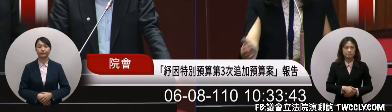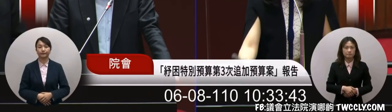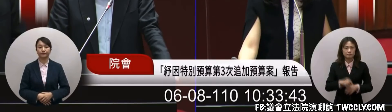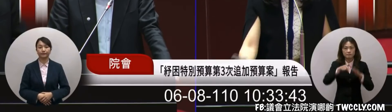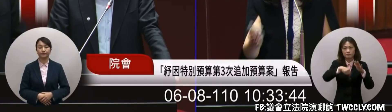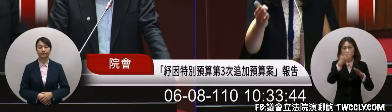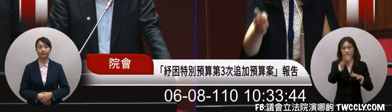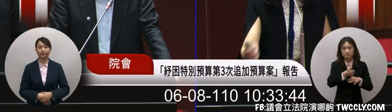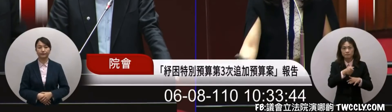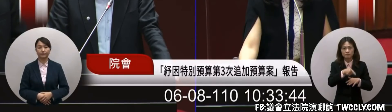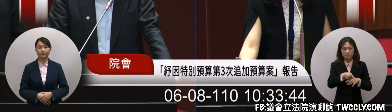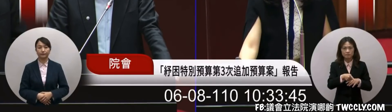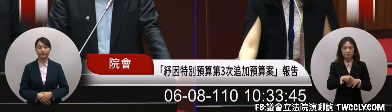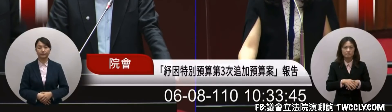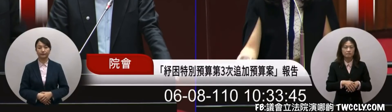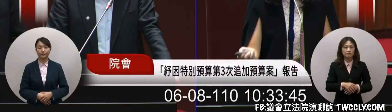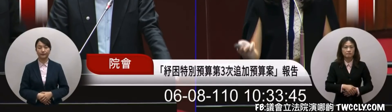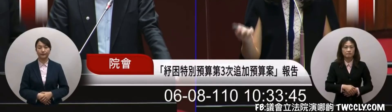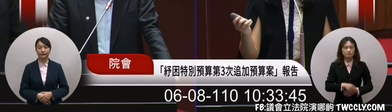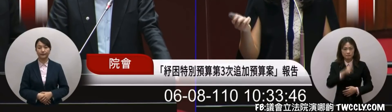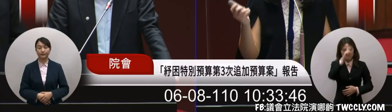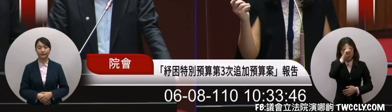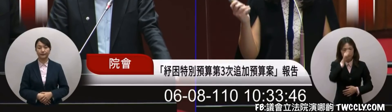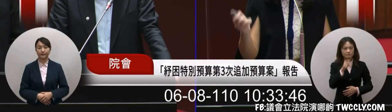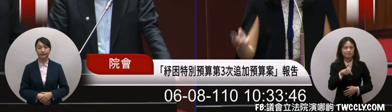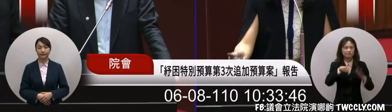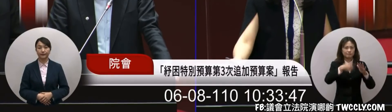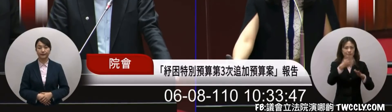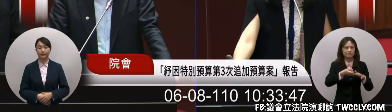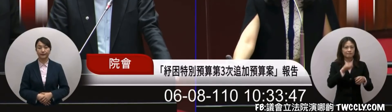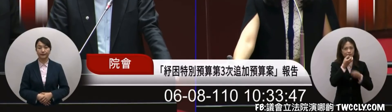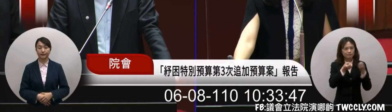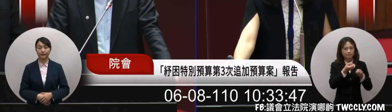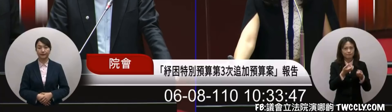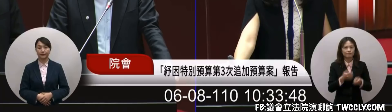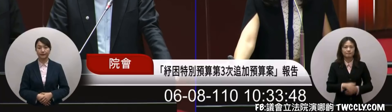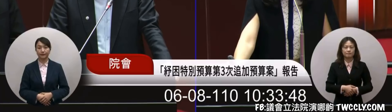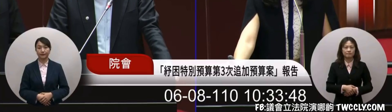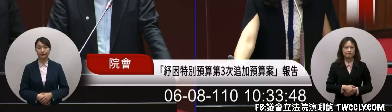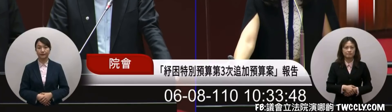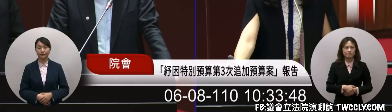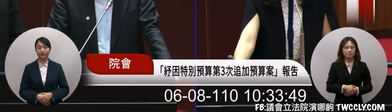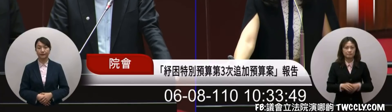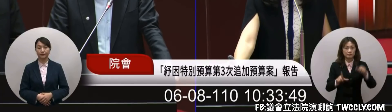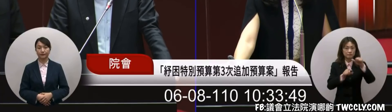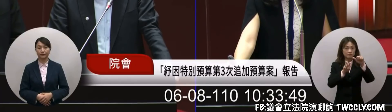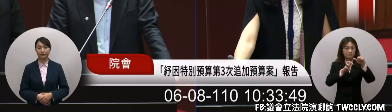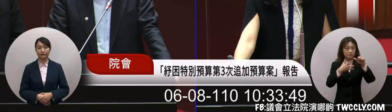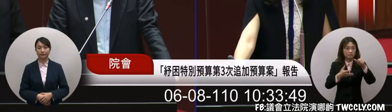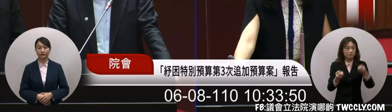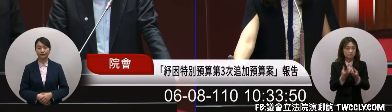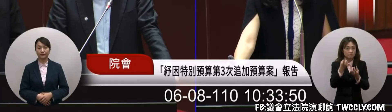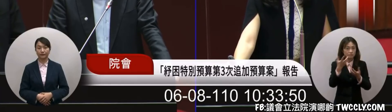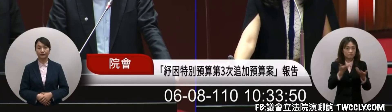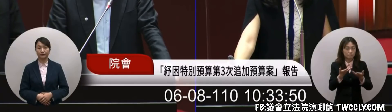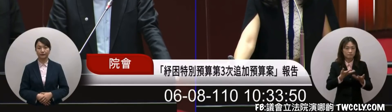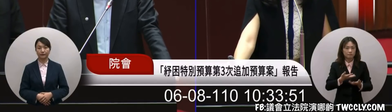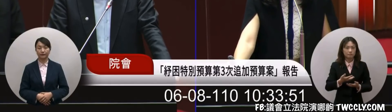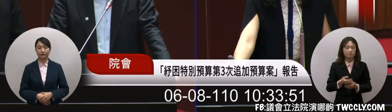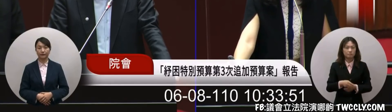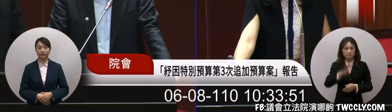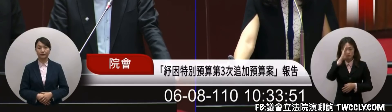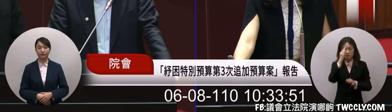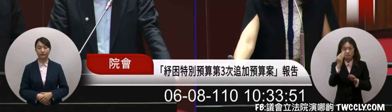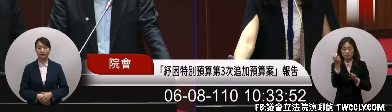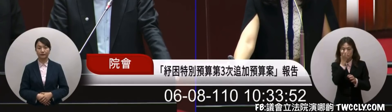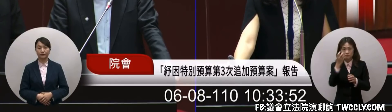院长，就是因为比较少看到院长，希望院长可以多回答一点。您知道5月28号发生一件事，就是疾管署突然去跟